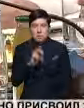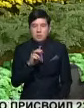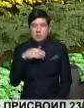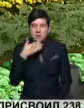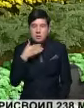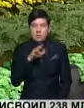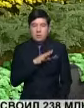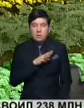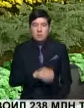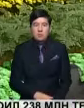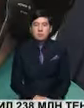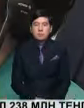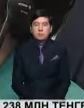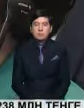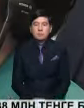президент.